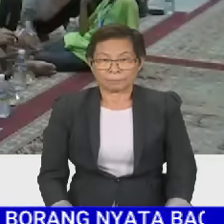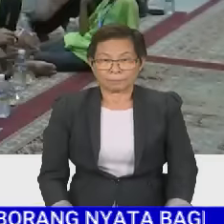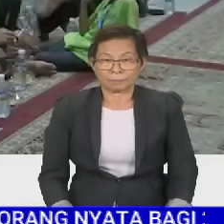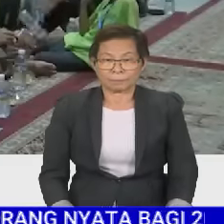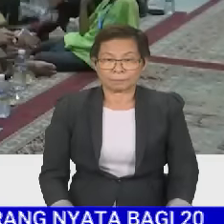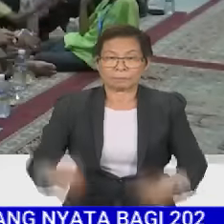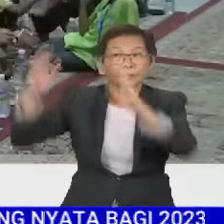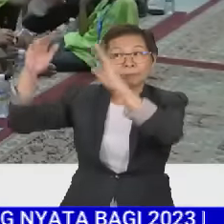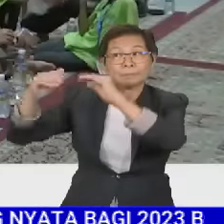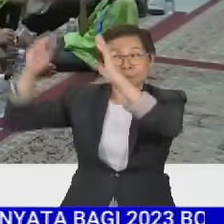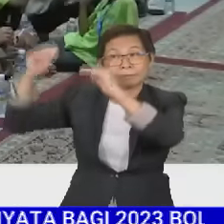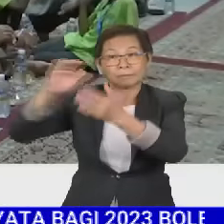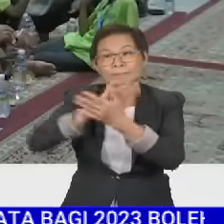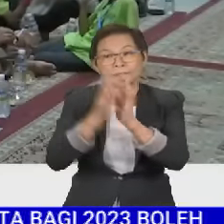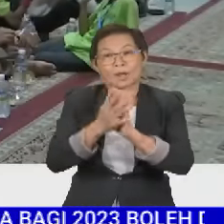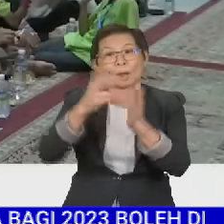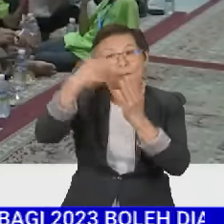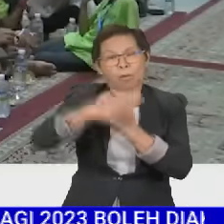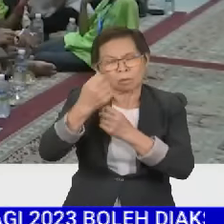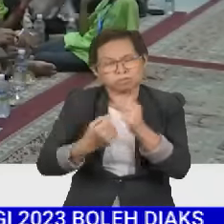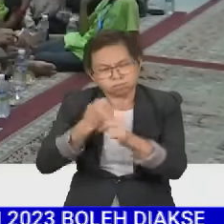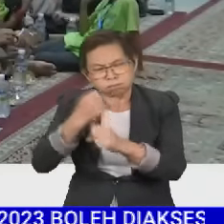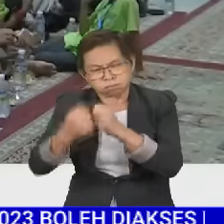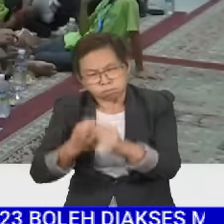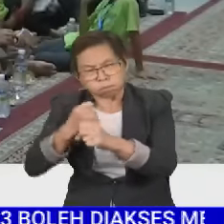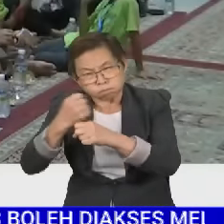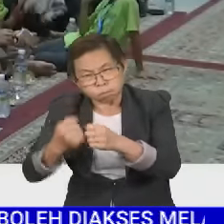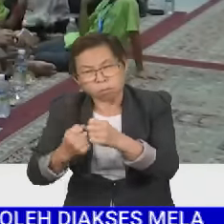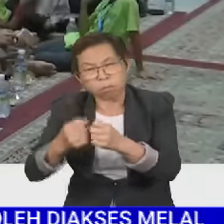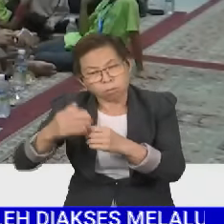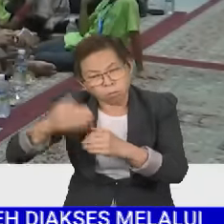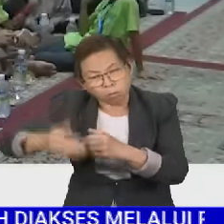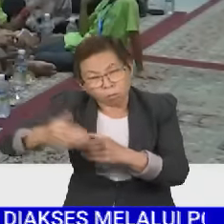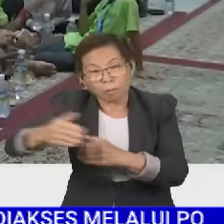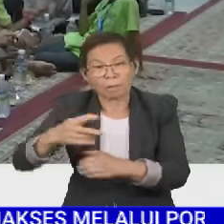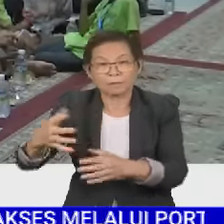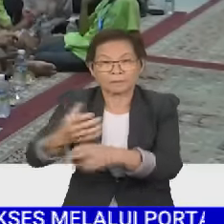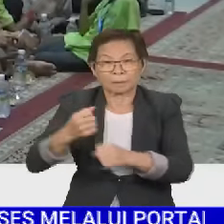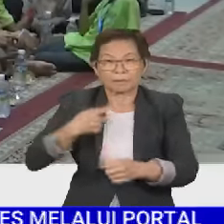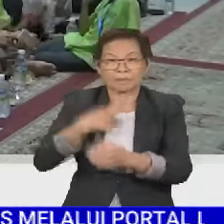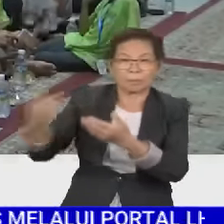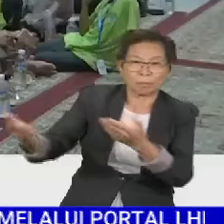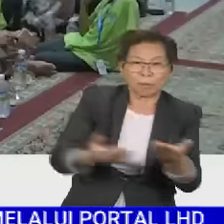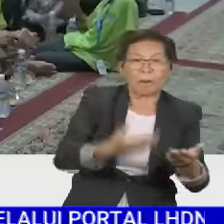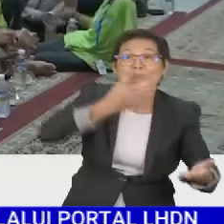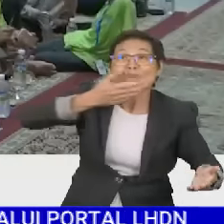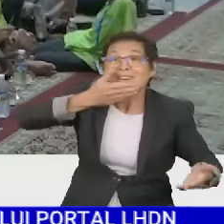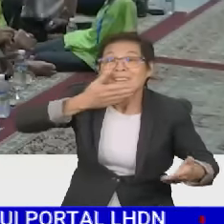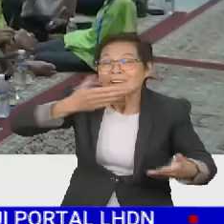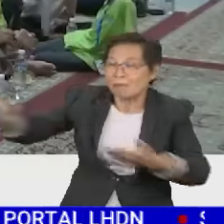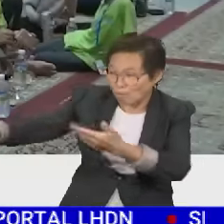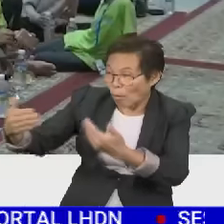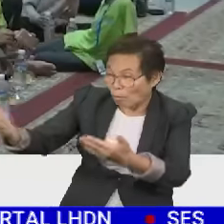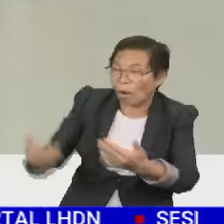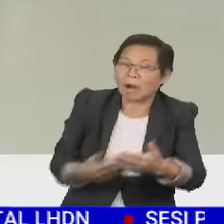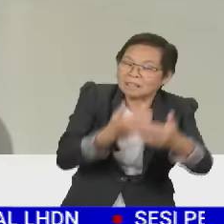mudah-mudahan ini menjadi Program tahunan untuk dapat kita penuhi membawa beliau-beliau lagi mendekati